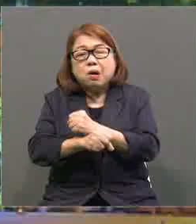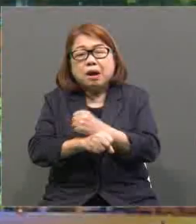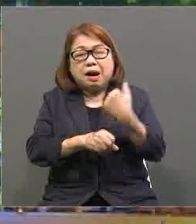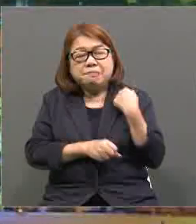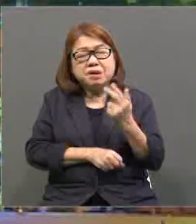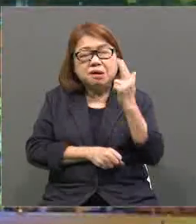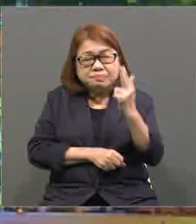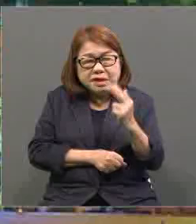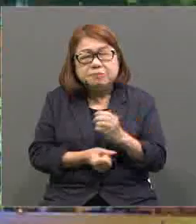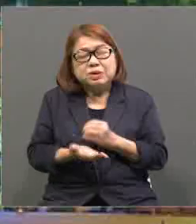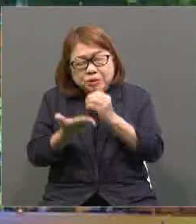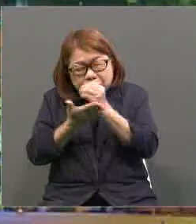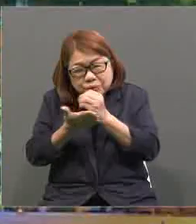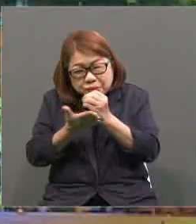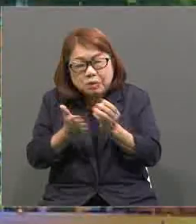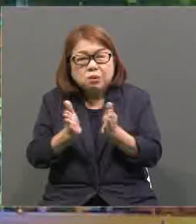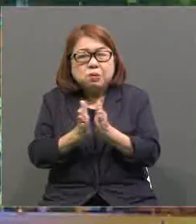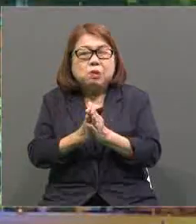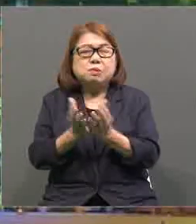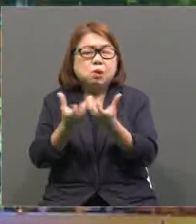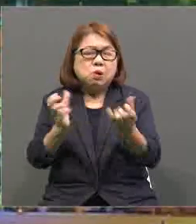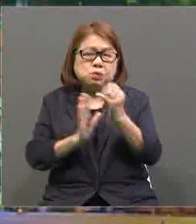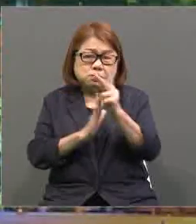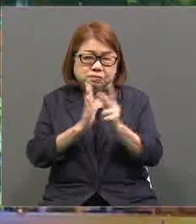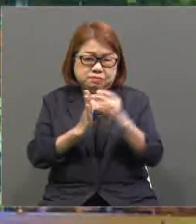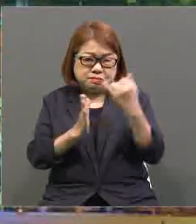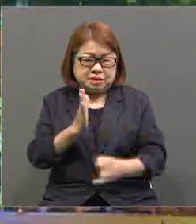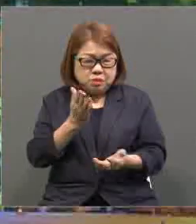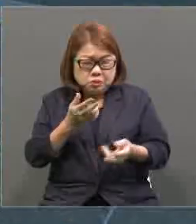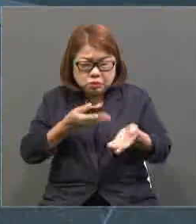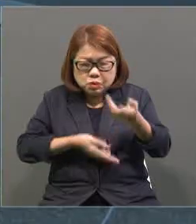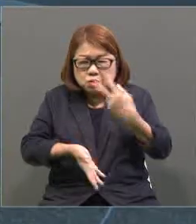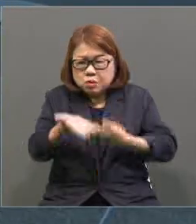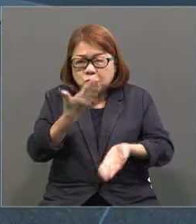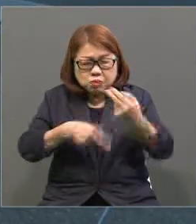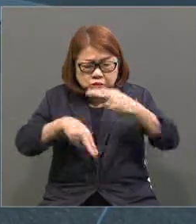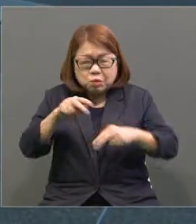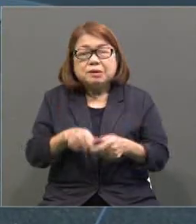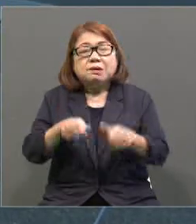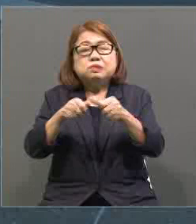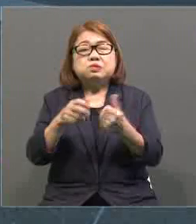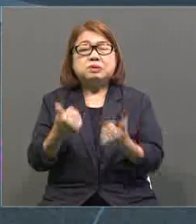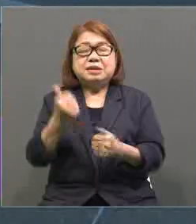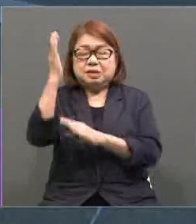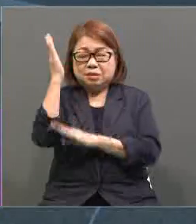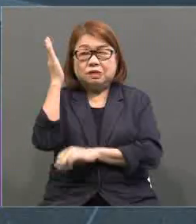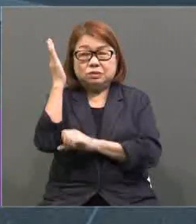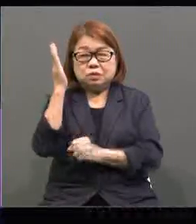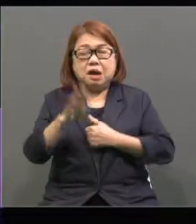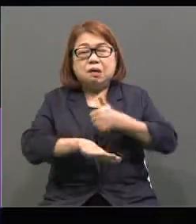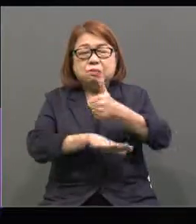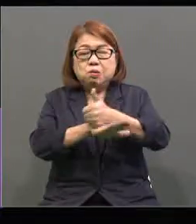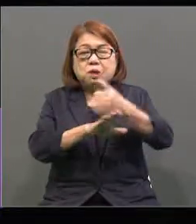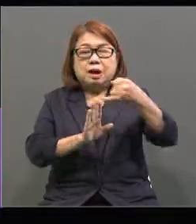ปืนยาเสพติดแล้วก็สิ่งผิดกฎหมายทุกประเภทเลยนะครับอย่างที่จังหวัดสงขลาวันนี้เนี่ยคุณวรณัฐหนูรอดนะครับผู้ว่า